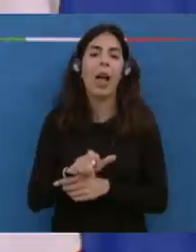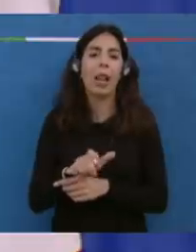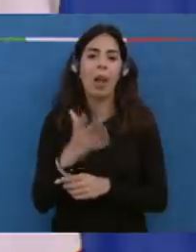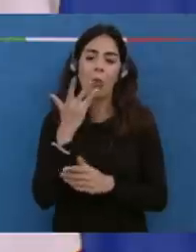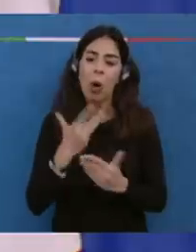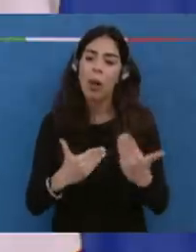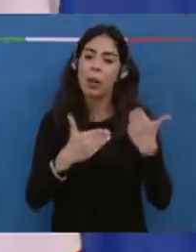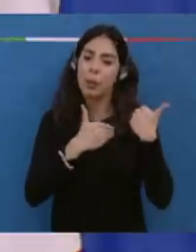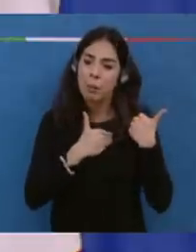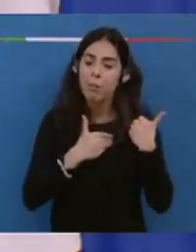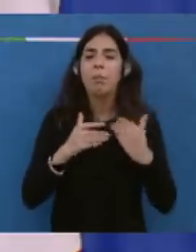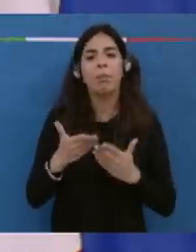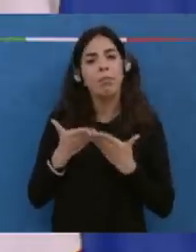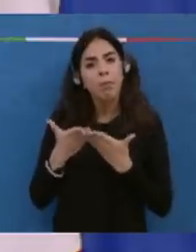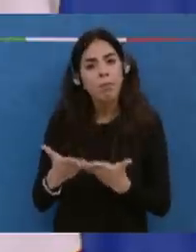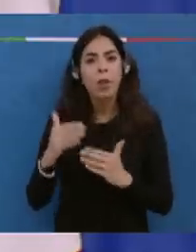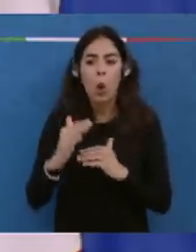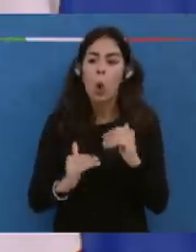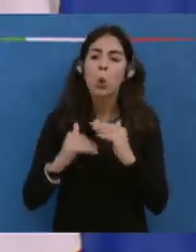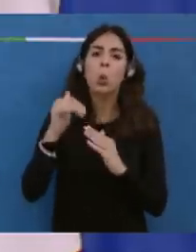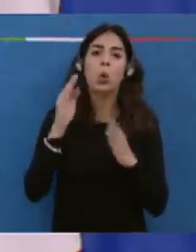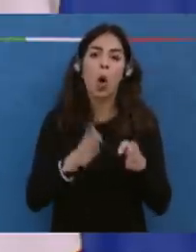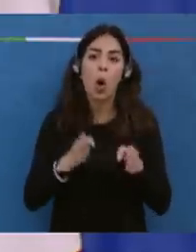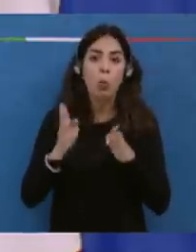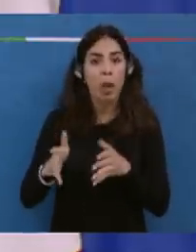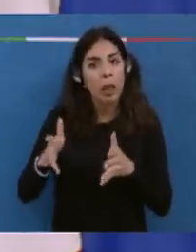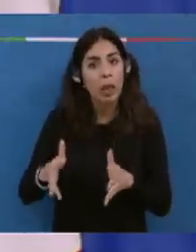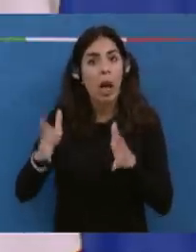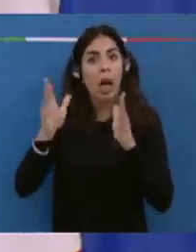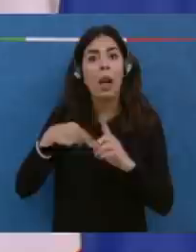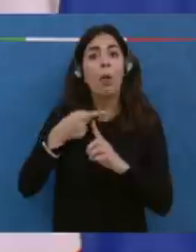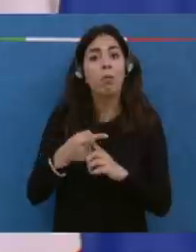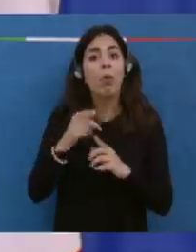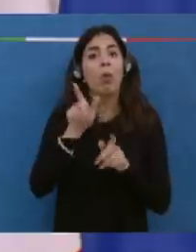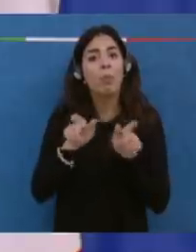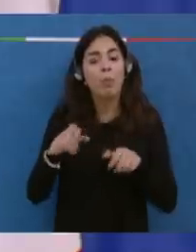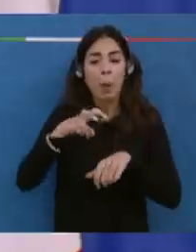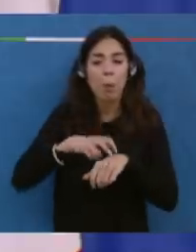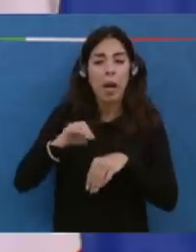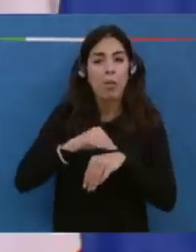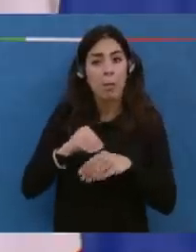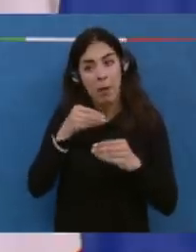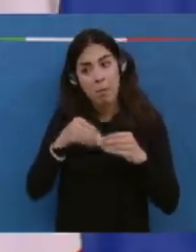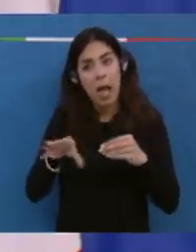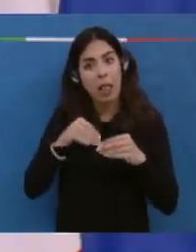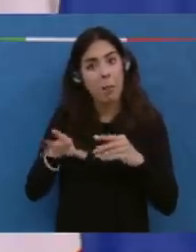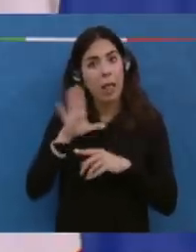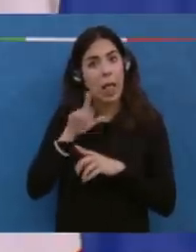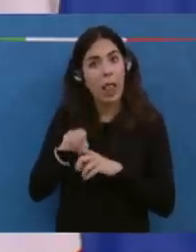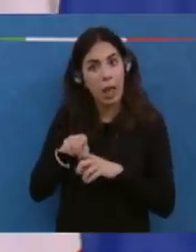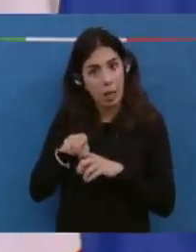costruzione di ospedali nella nell'invio di personale sanitario e anche nel ricevere qui e